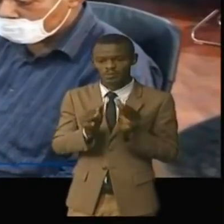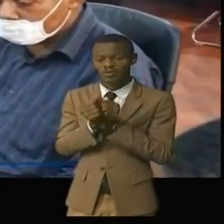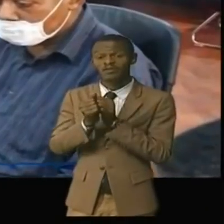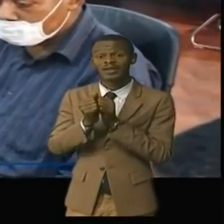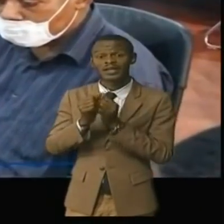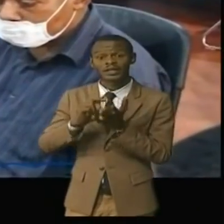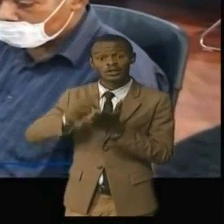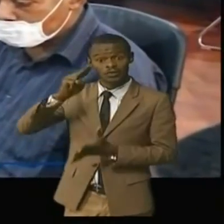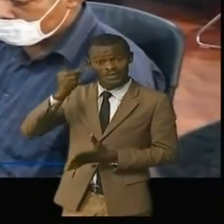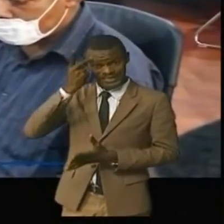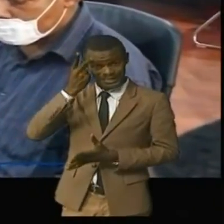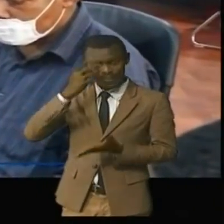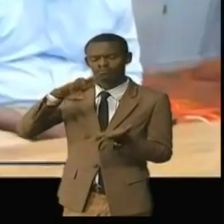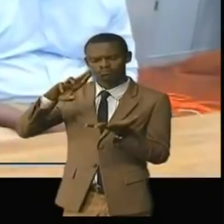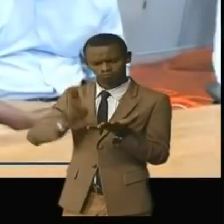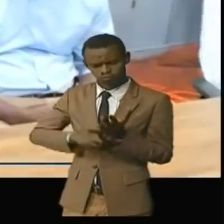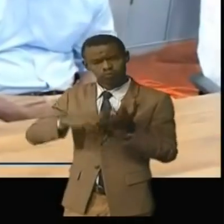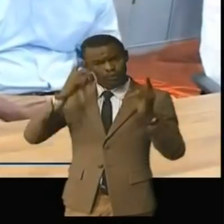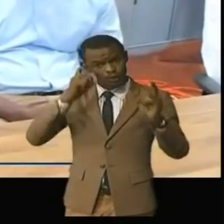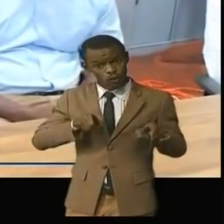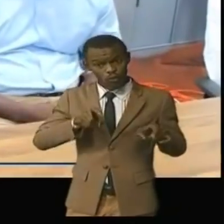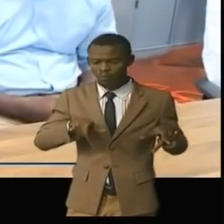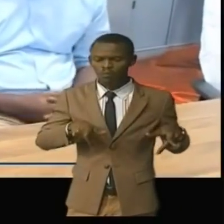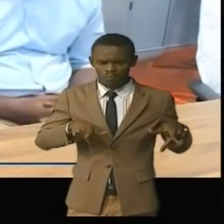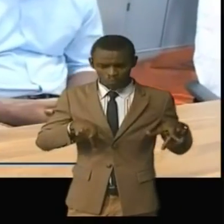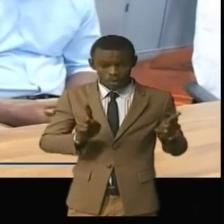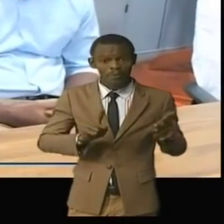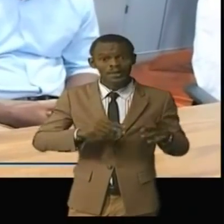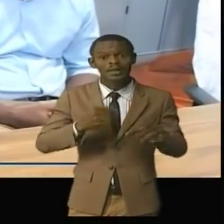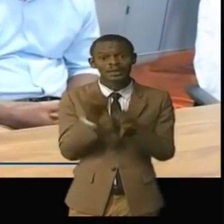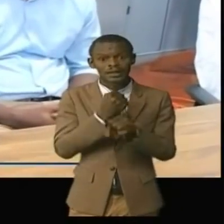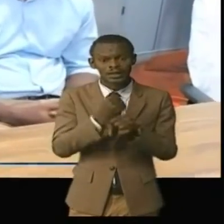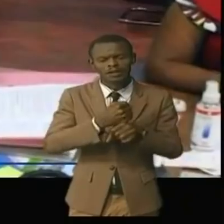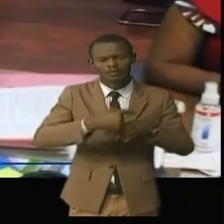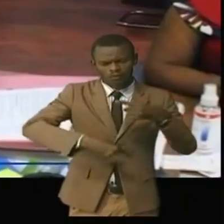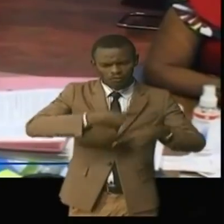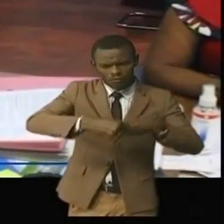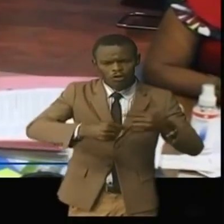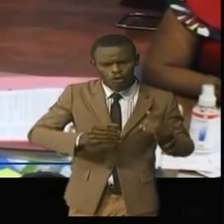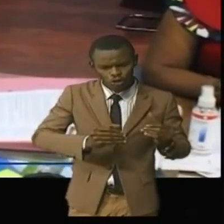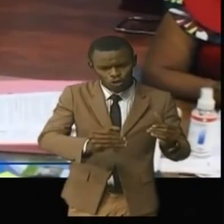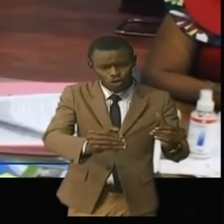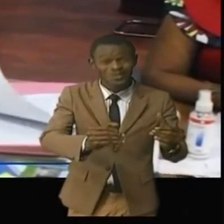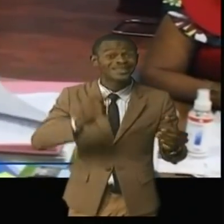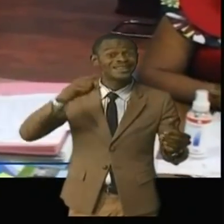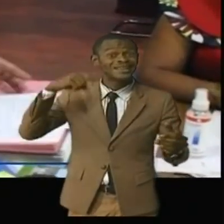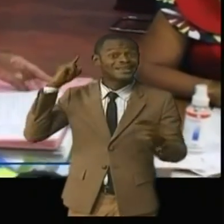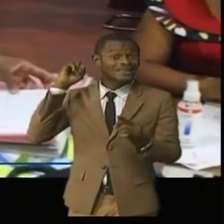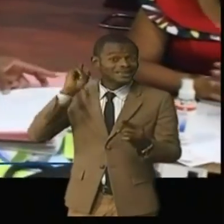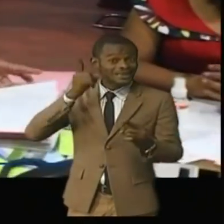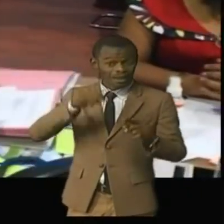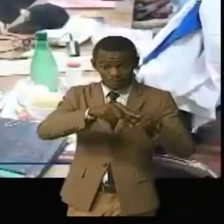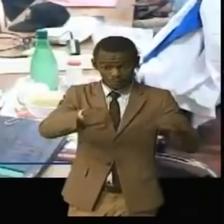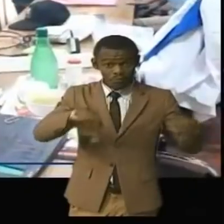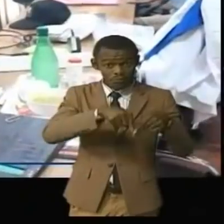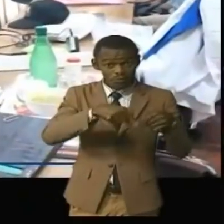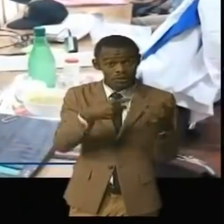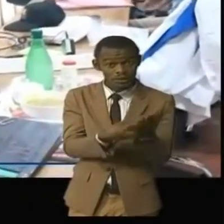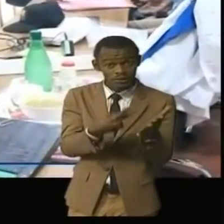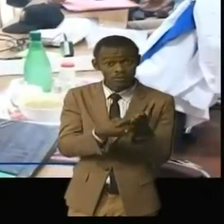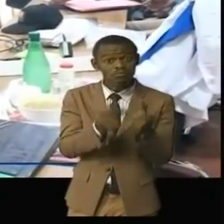complexe sportif de l'UNIKIN, abandonné à son triste sort. Depuis Belle Lurette, est la solution